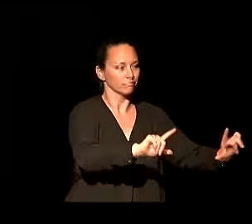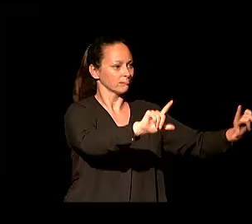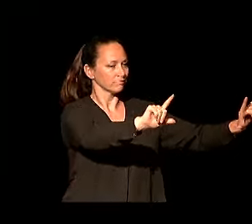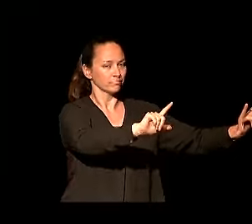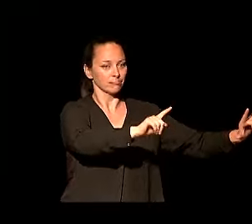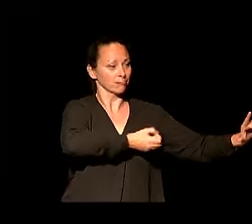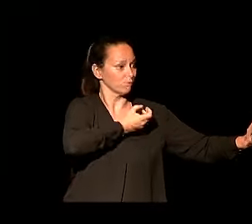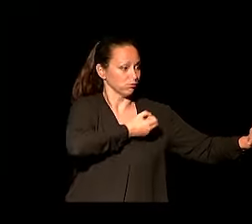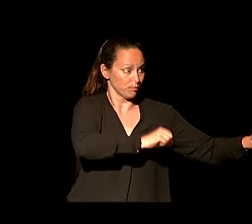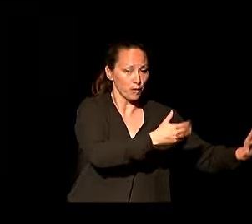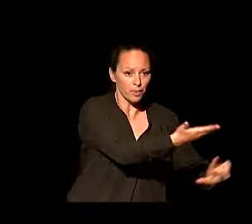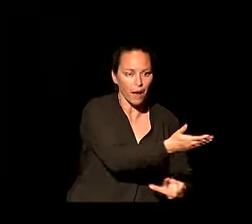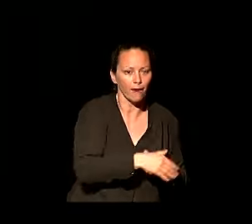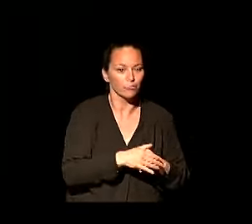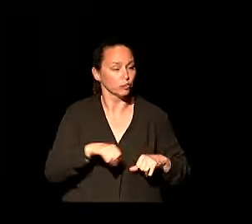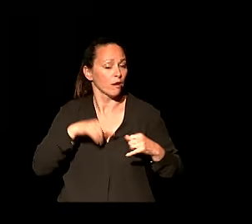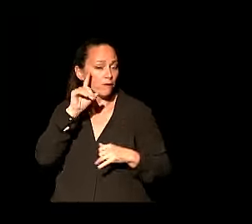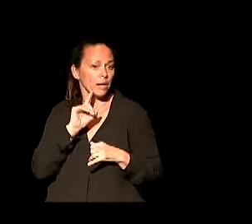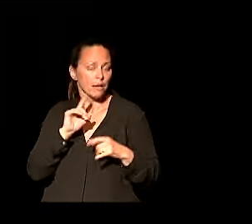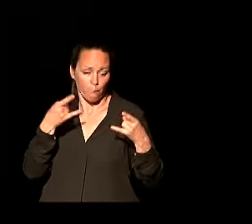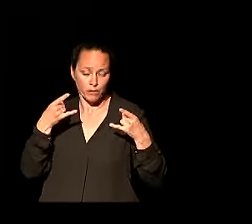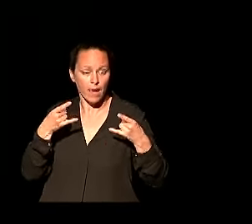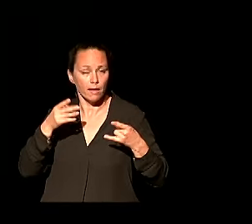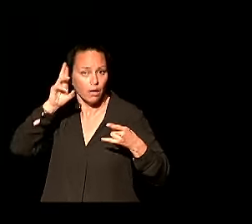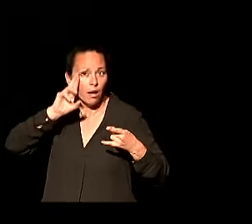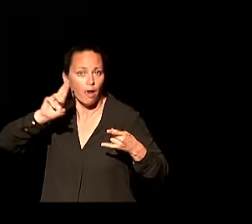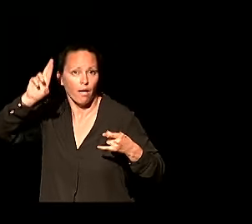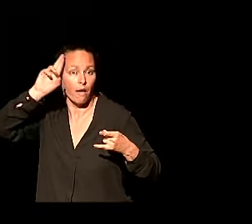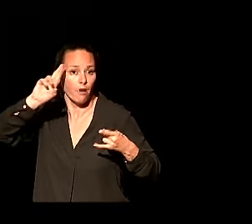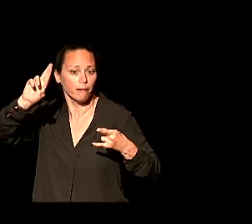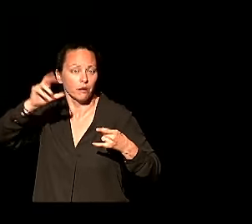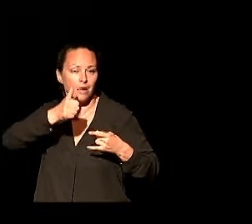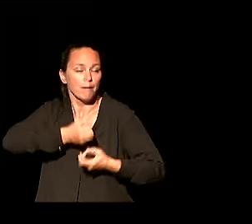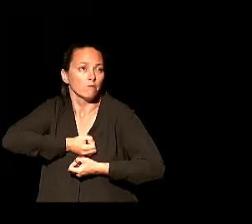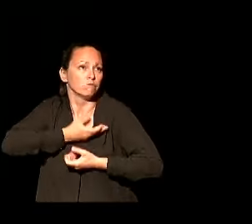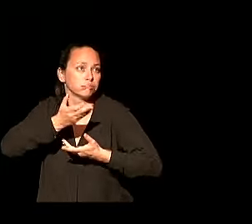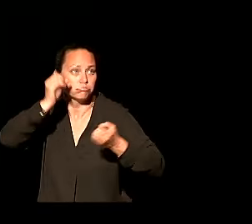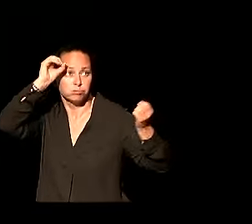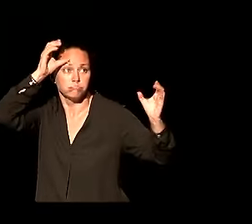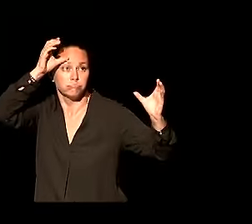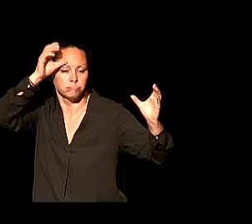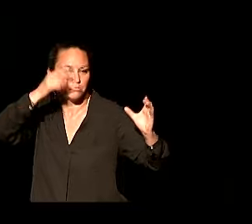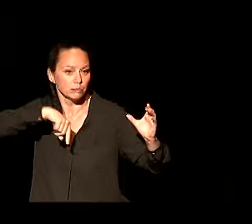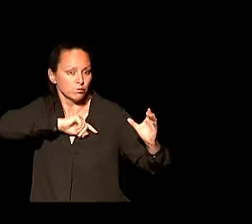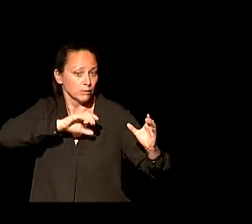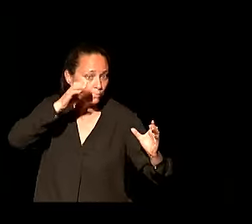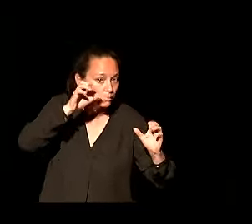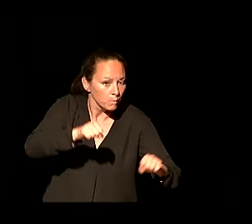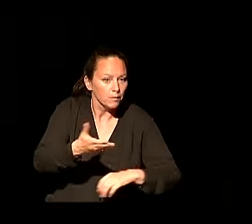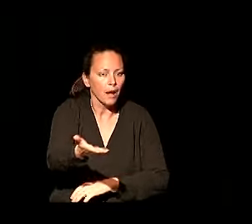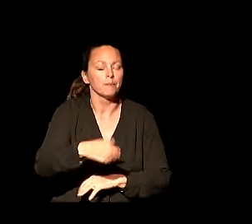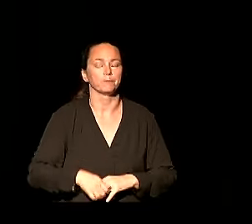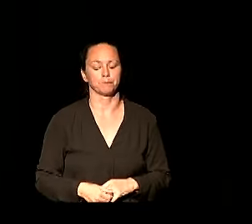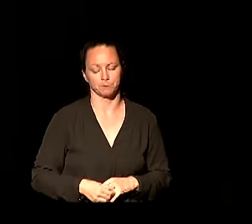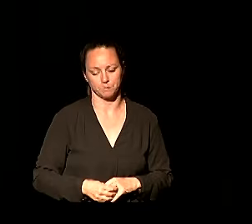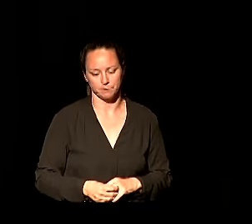fille à la fenêtre qui rêve et dont on a l'expression des pensées. Et par ailleurs, le